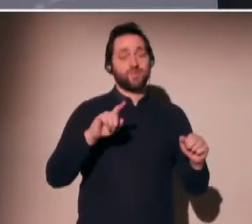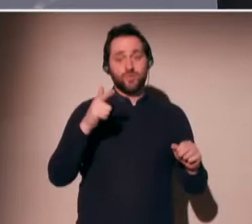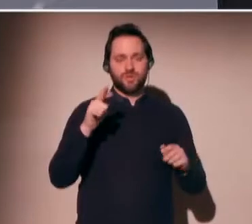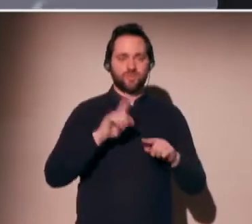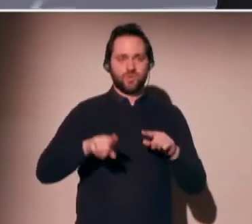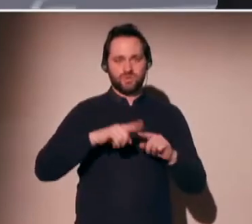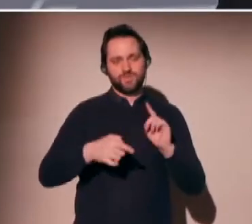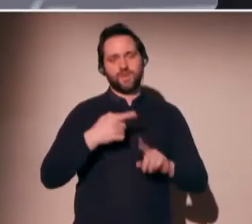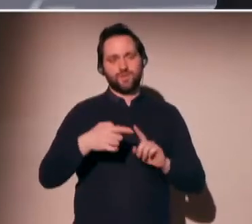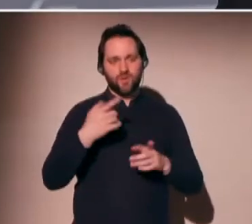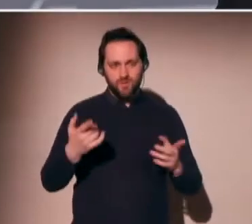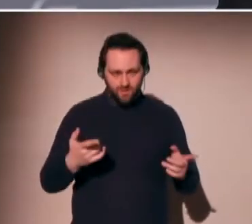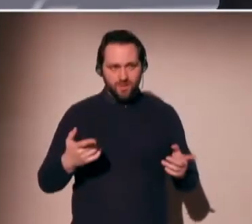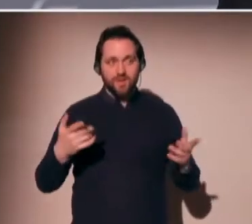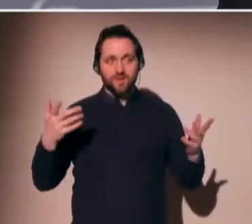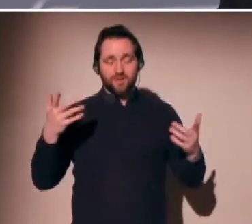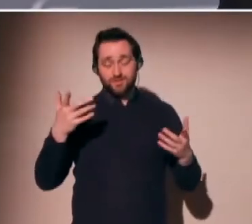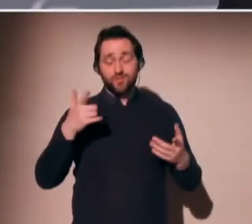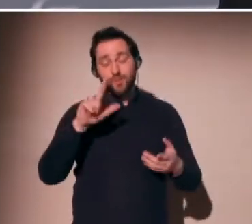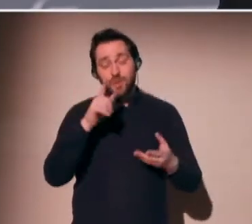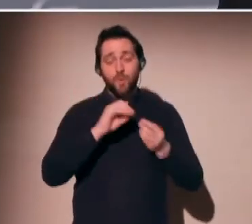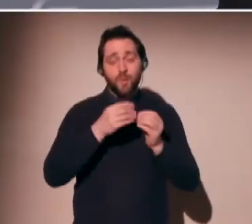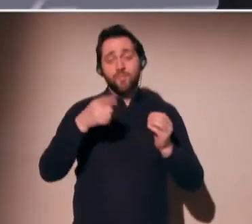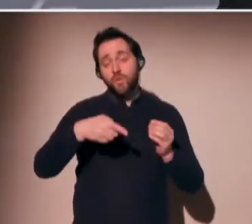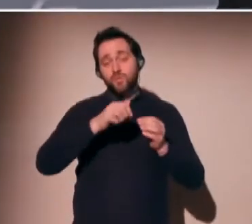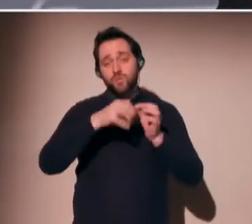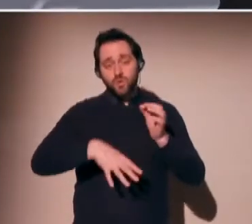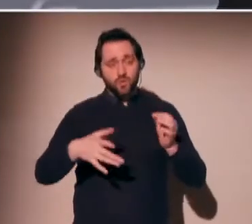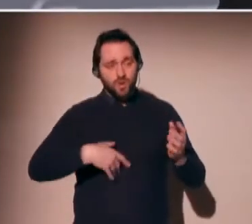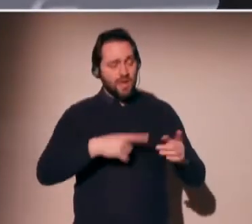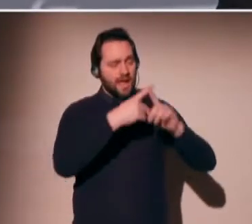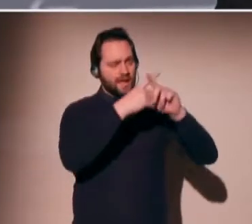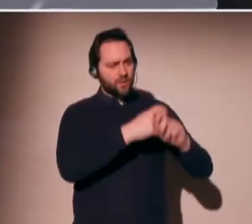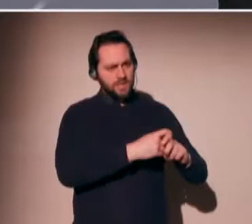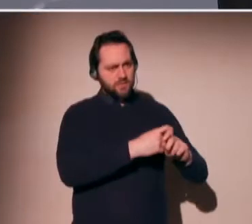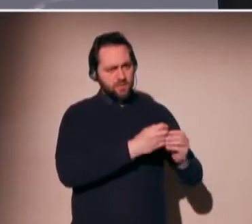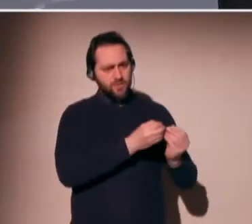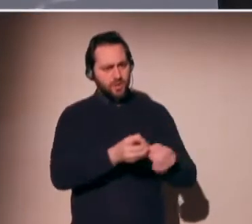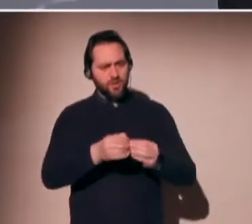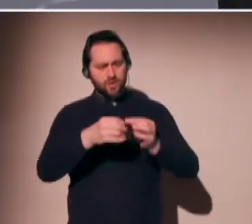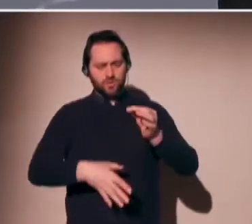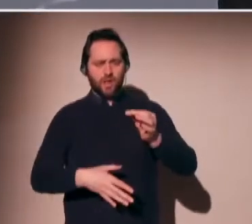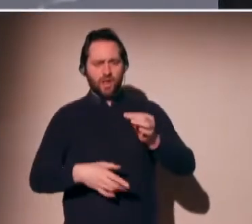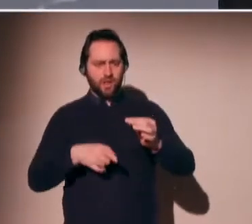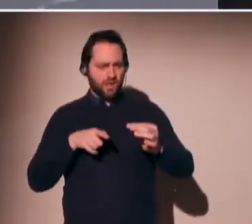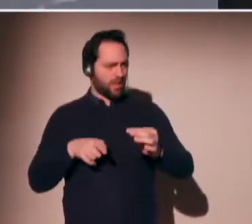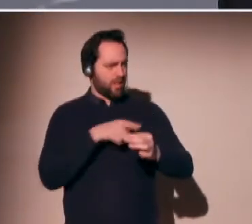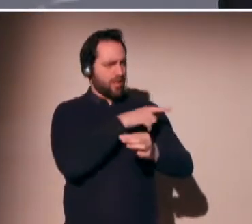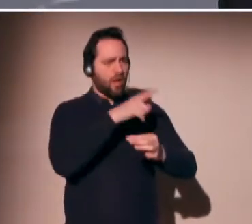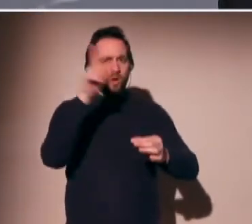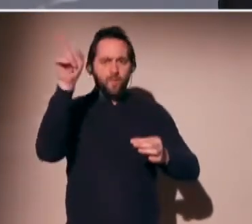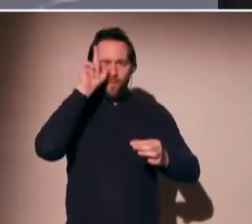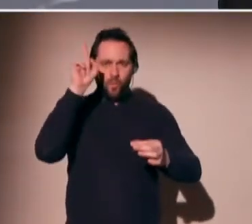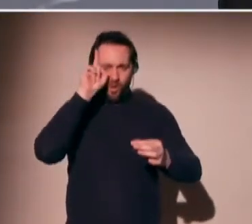résultat. Autrement dit, pourquoi est-ce qu'un algorithme va obtenir tel résultat? Alors ça, c'est très important pour de nombreuses